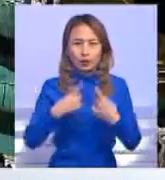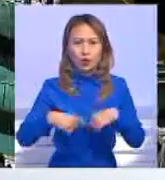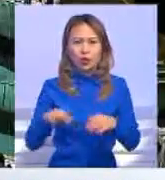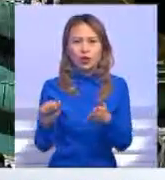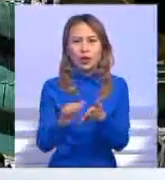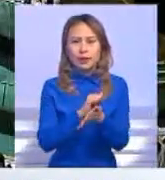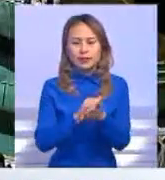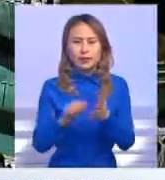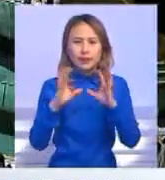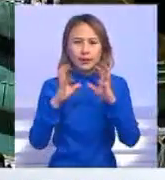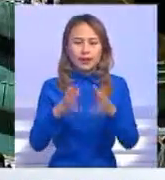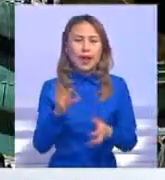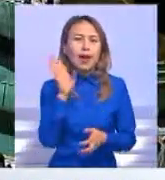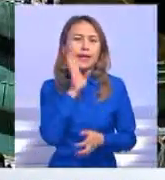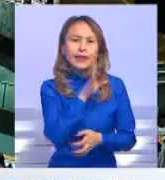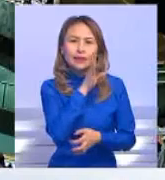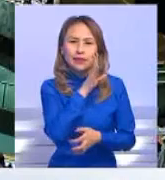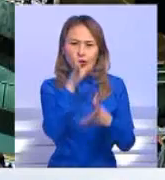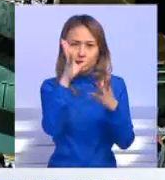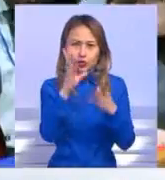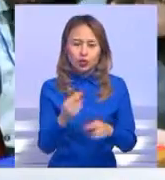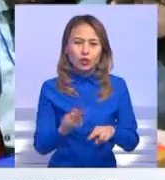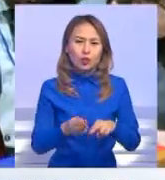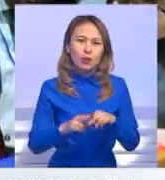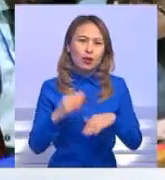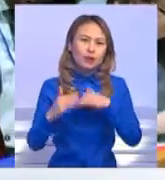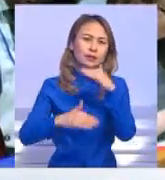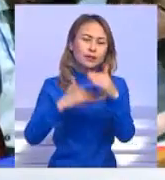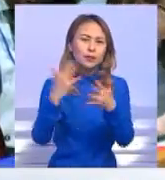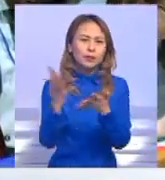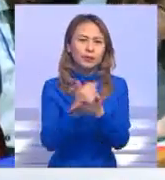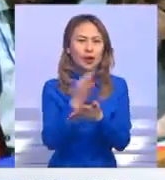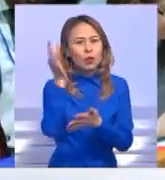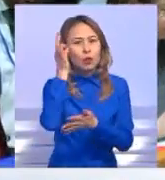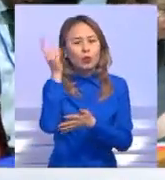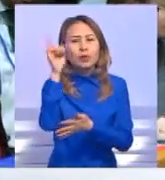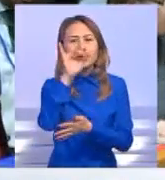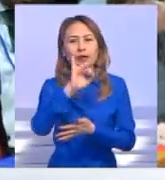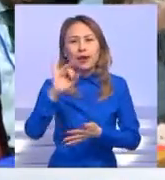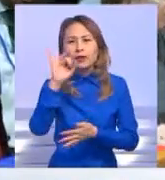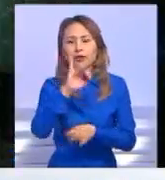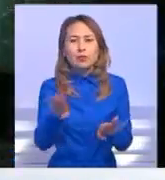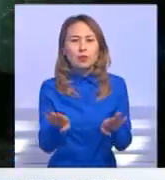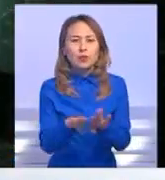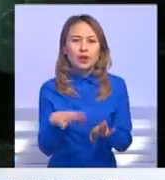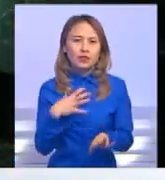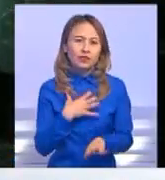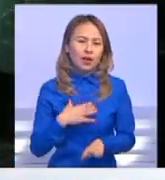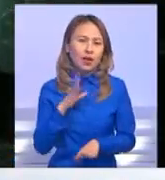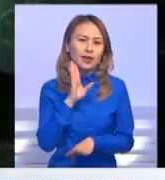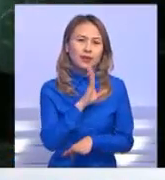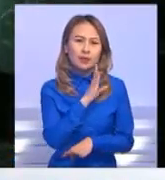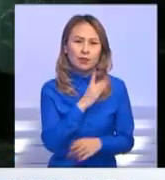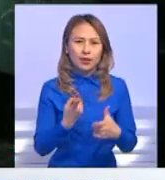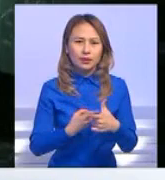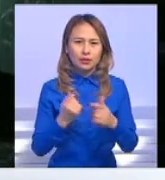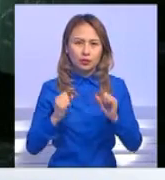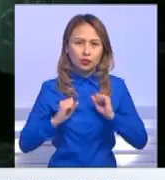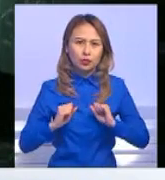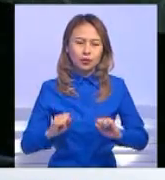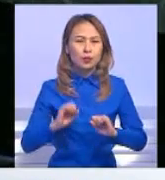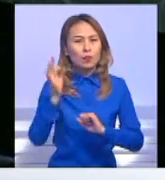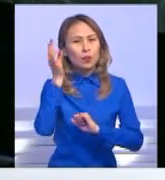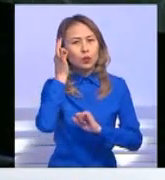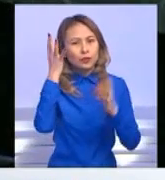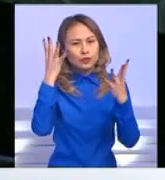Ұйымның құжатында халықаралық әйелдер күн жеткен жетістіктерді еліктен өткізіп, ел тарихында маңызды рөл атқарған әйелдердің батылдығын